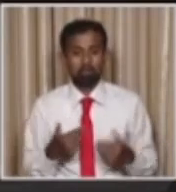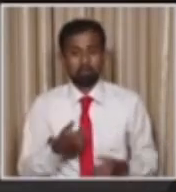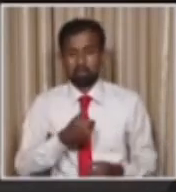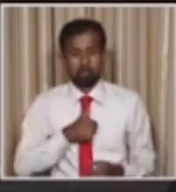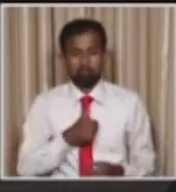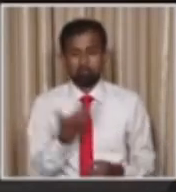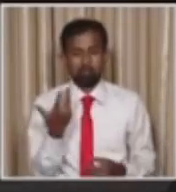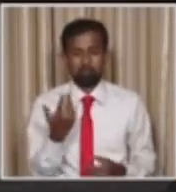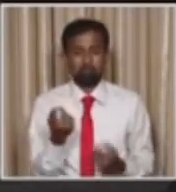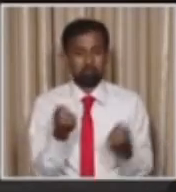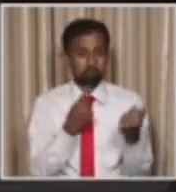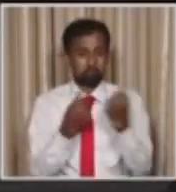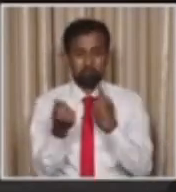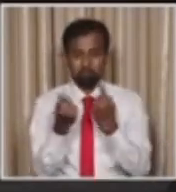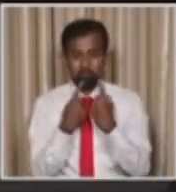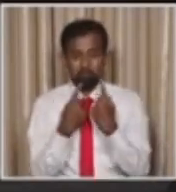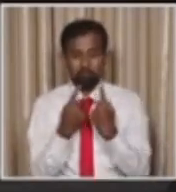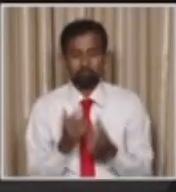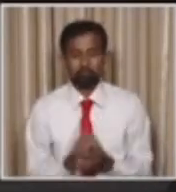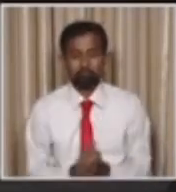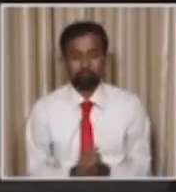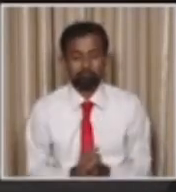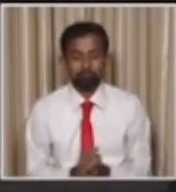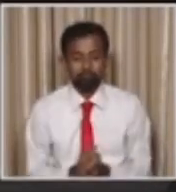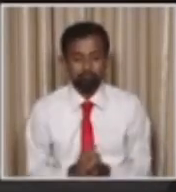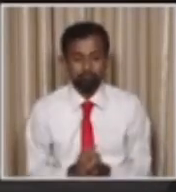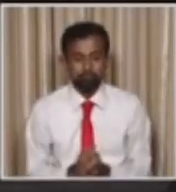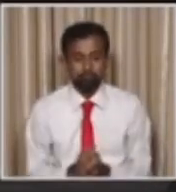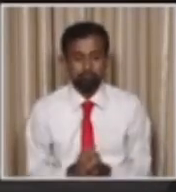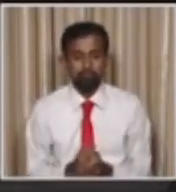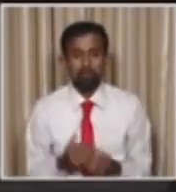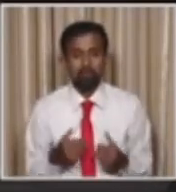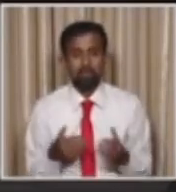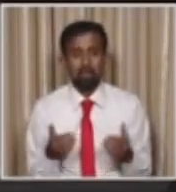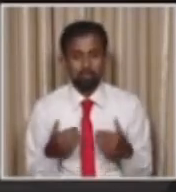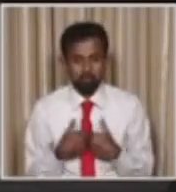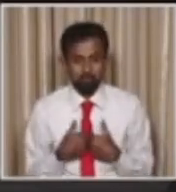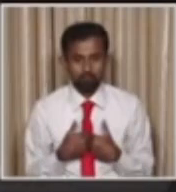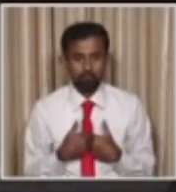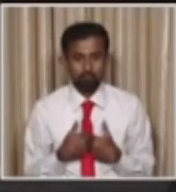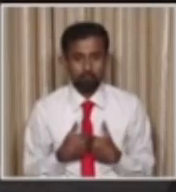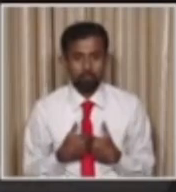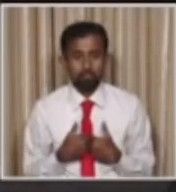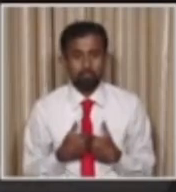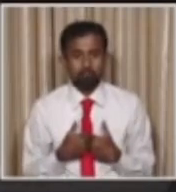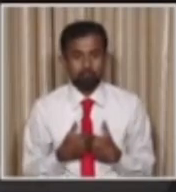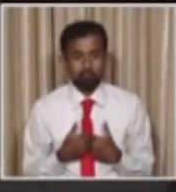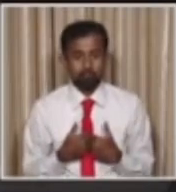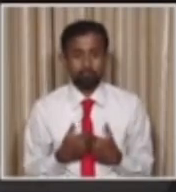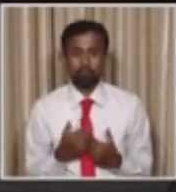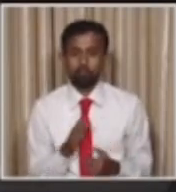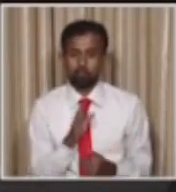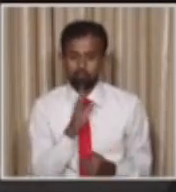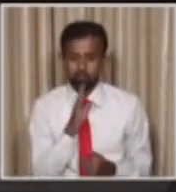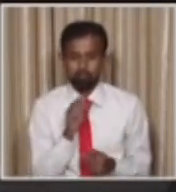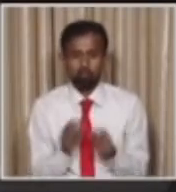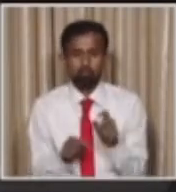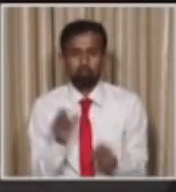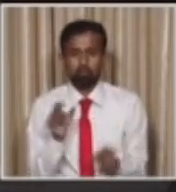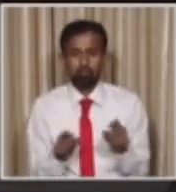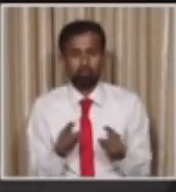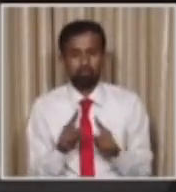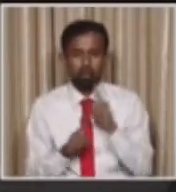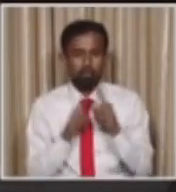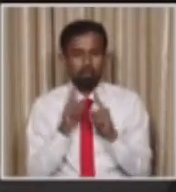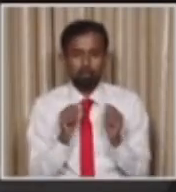විරෝධතාවයක් නැතුණු බව මතක් කරන්න. ඒ නිසා මම අපි යන්නෝ. අපි මේ වින්දිතයන් දැන් මෙයා අපි කතා කරගෙන ඉඳලා වැඩක්